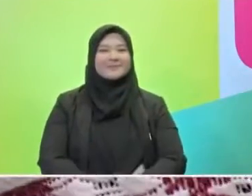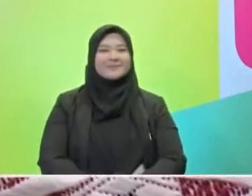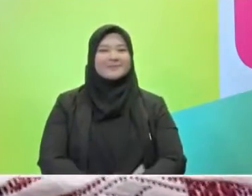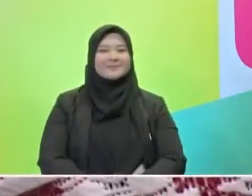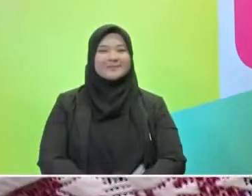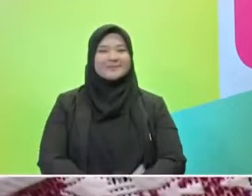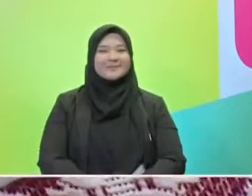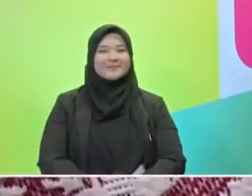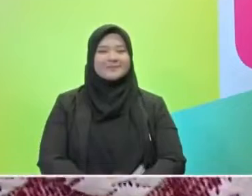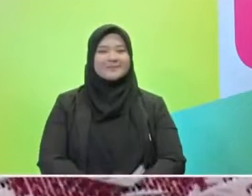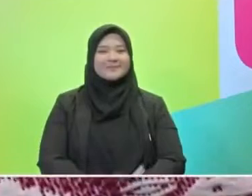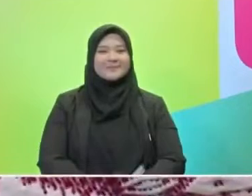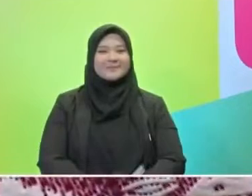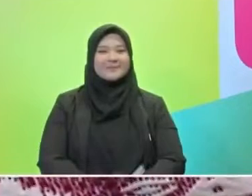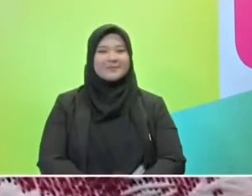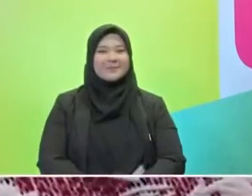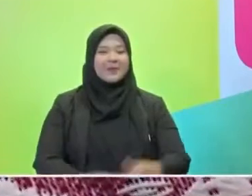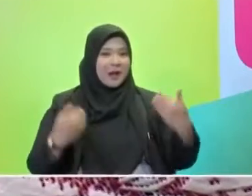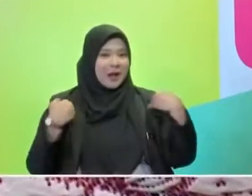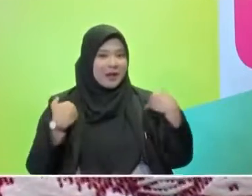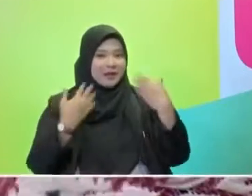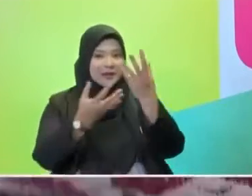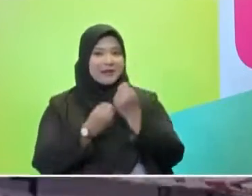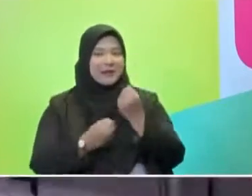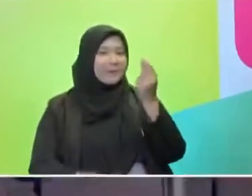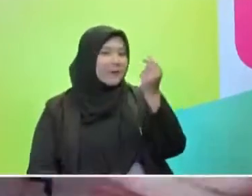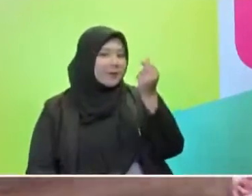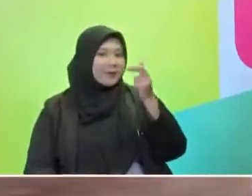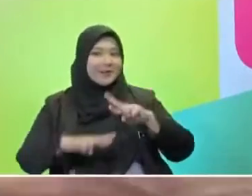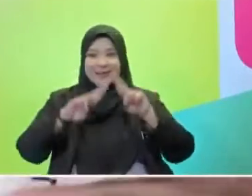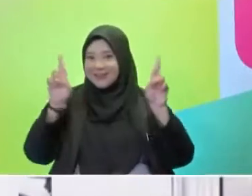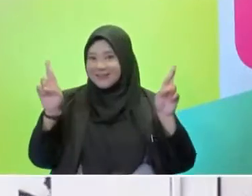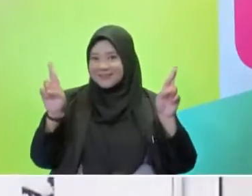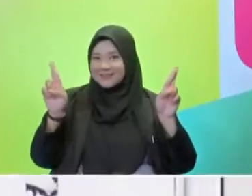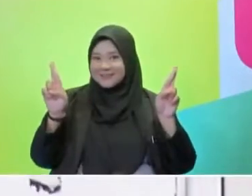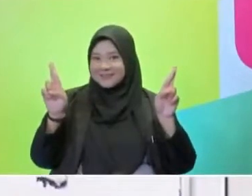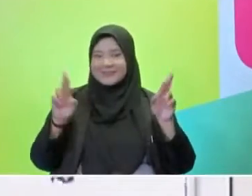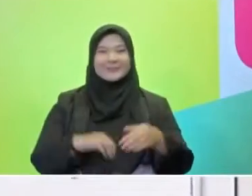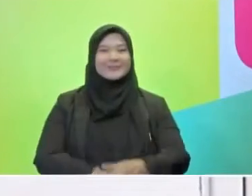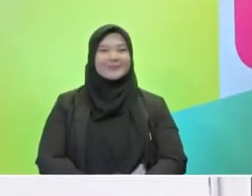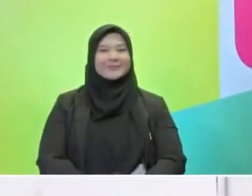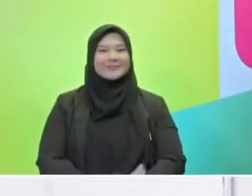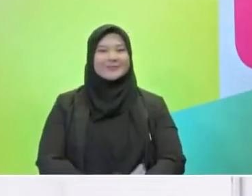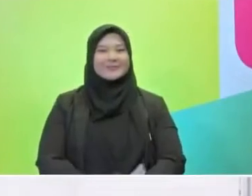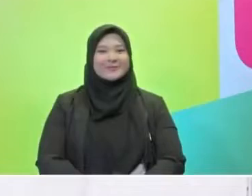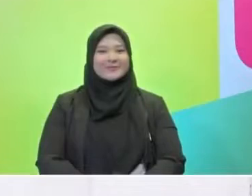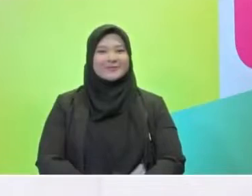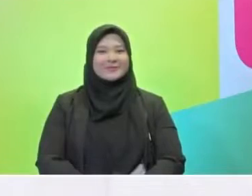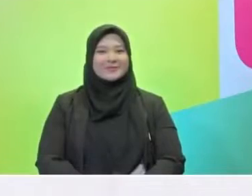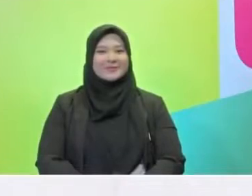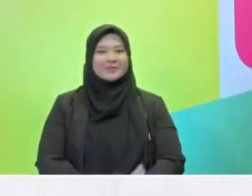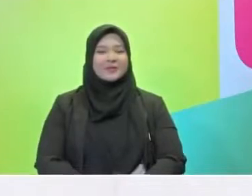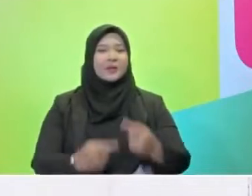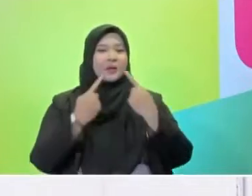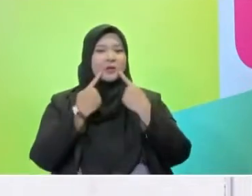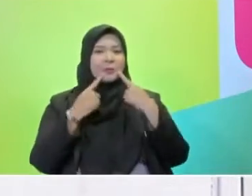tu mesti saya nak dapat duit raya. Okey, cikgu dah siap. Macam mana cikgu dengan jawapan saya? Okey,